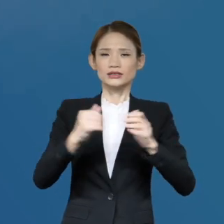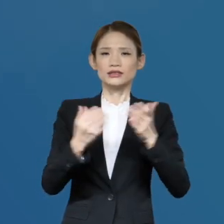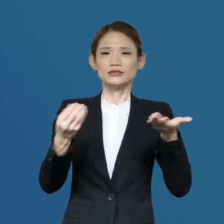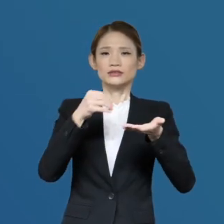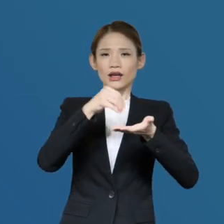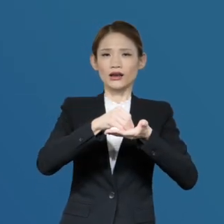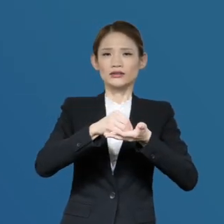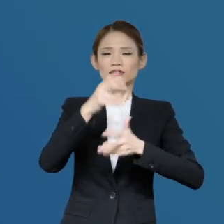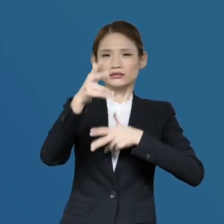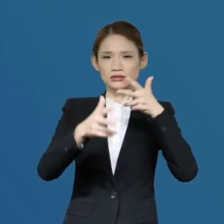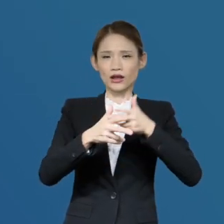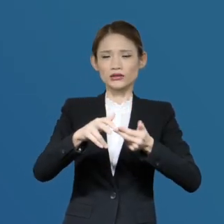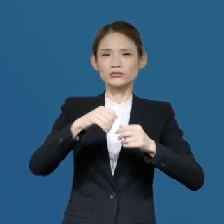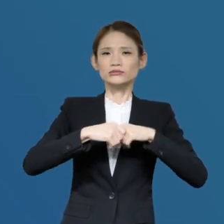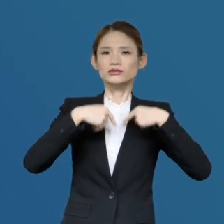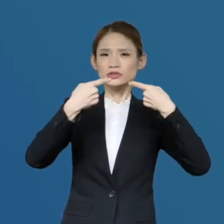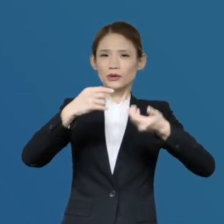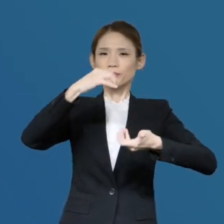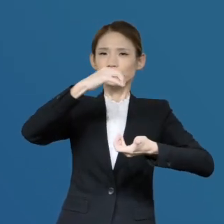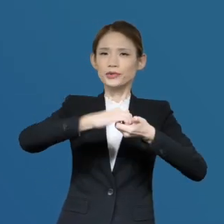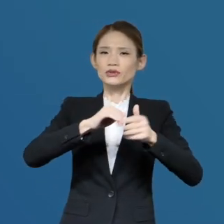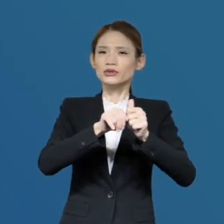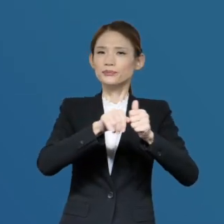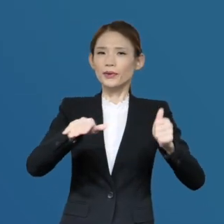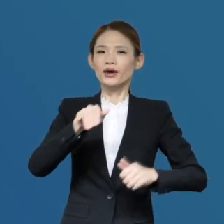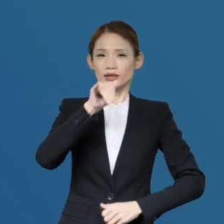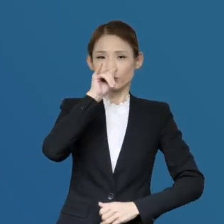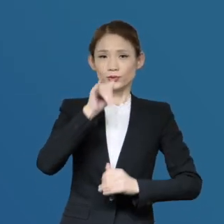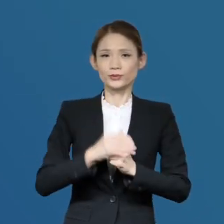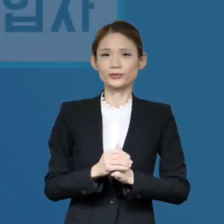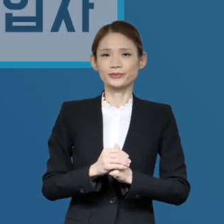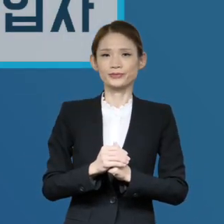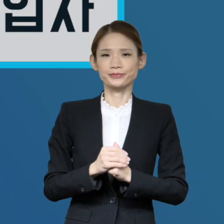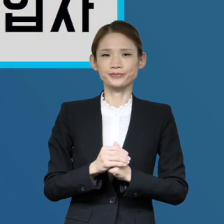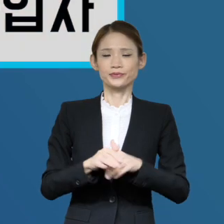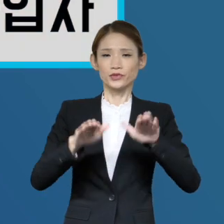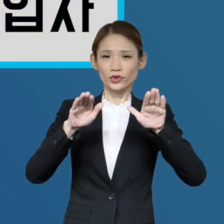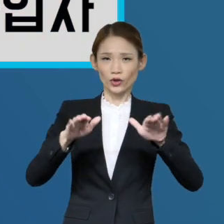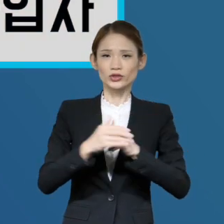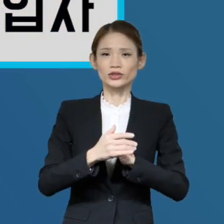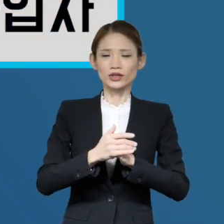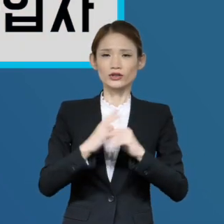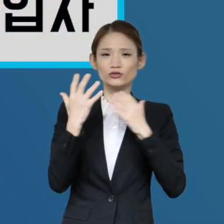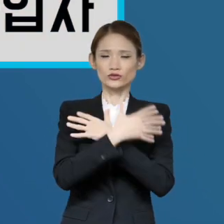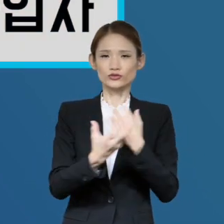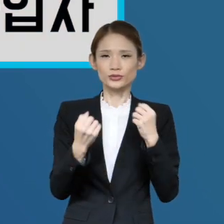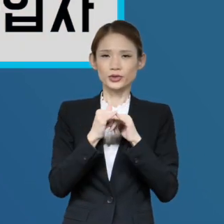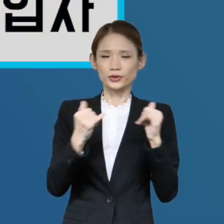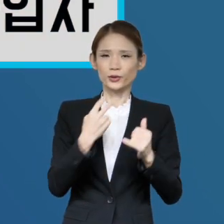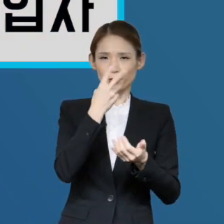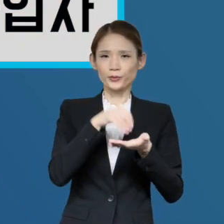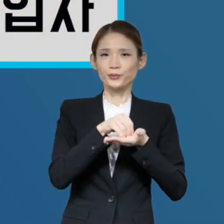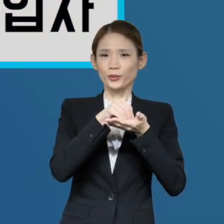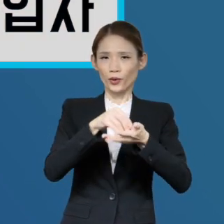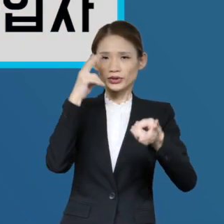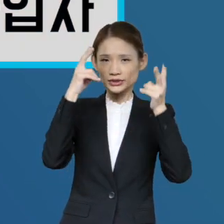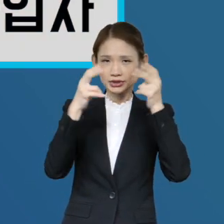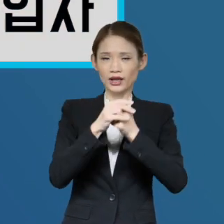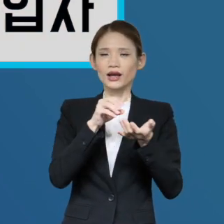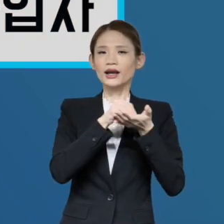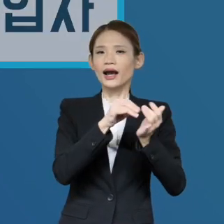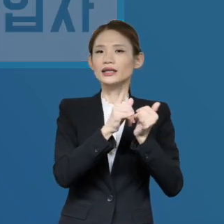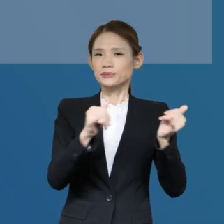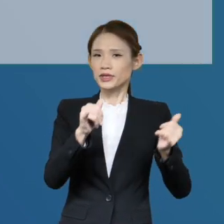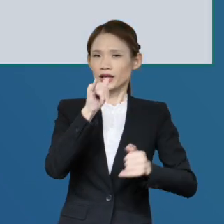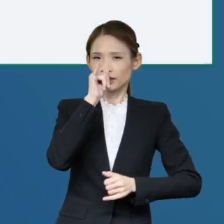장애인 일자리 사업에 참여할 수 없는 제외 대상이 있습니다. 현재 국민건강보험 직장 가입자로